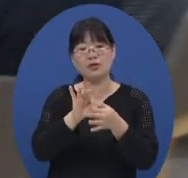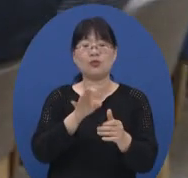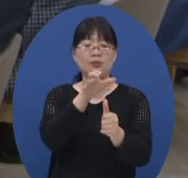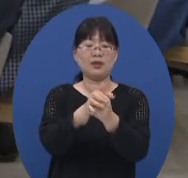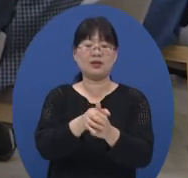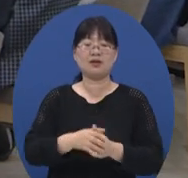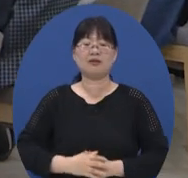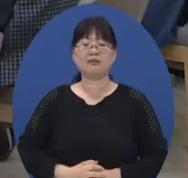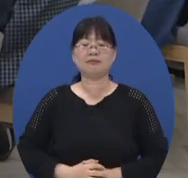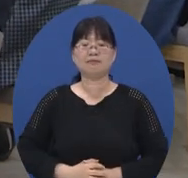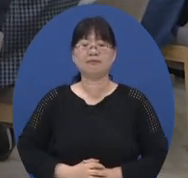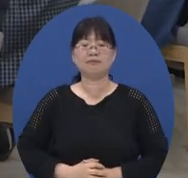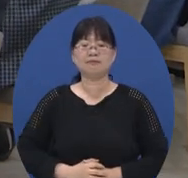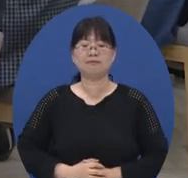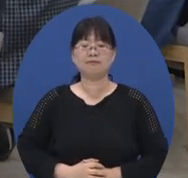됩니다